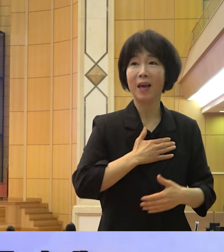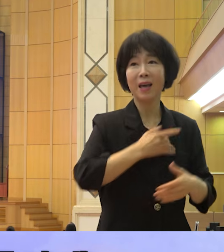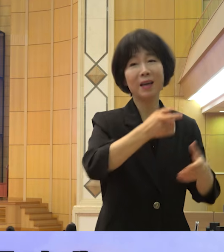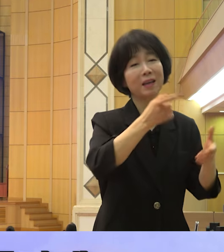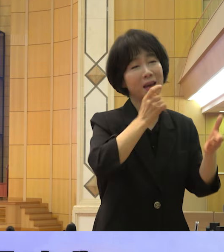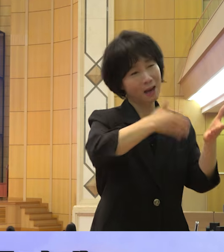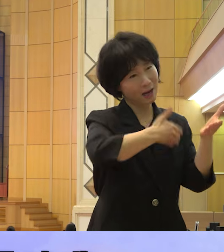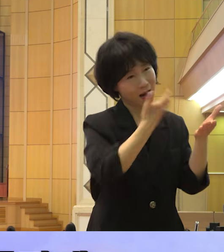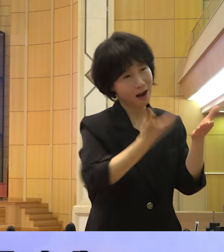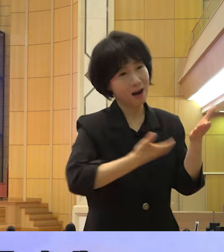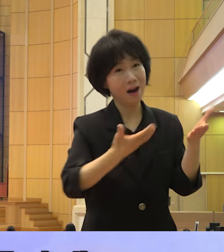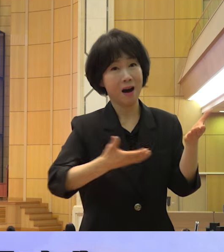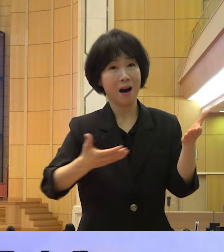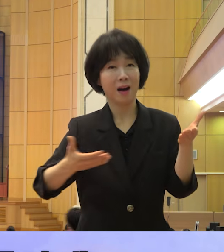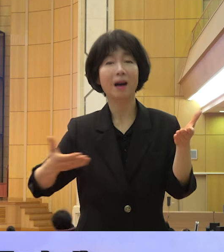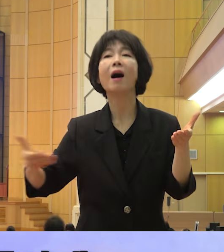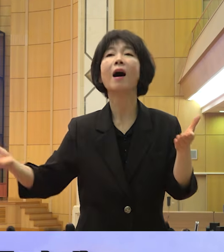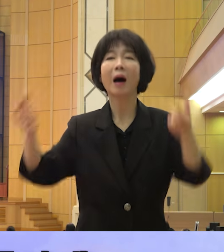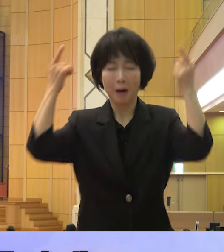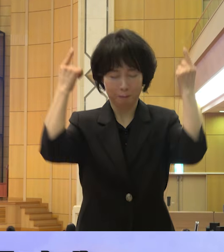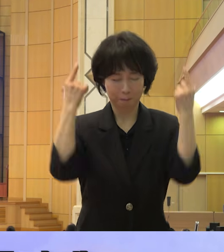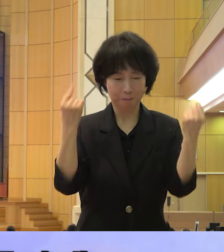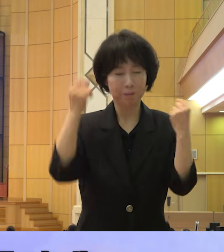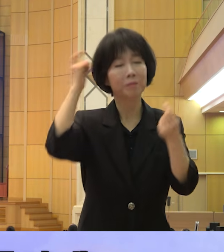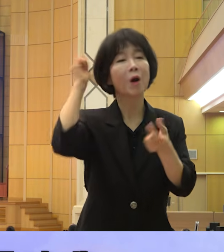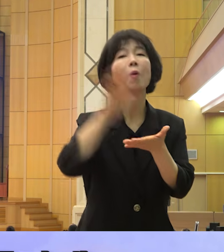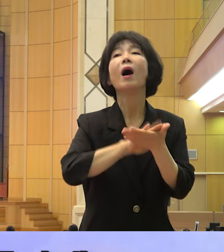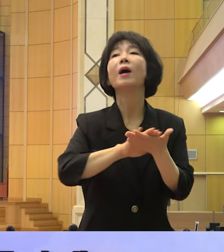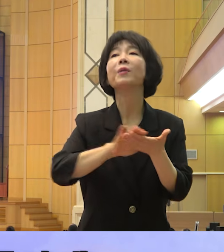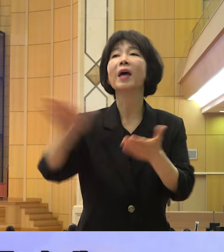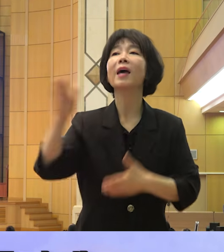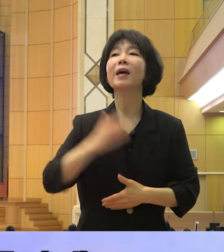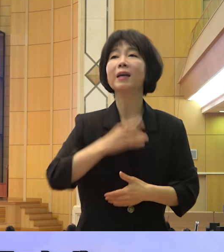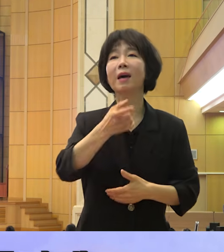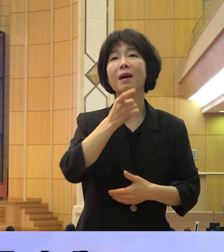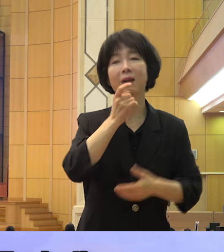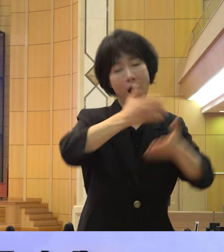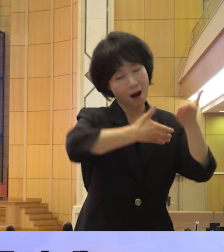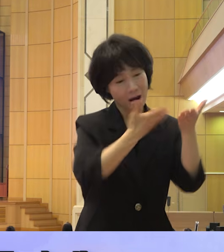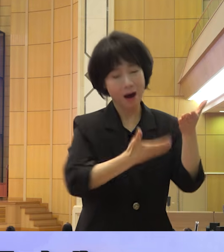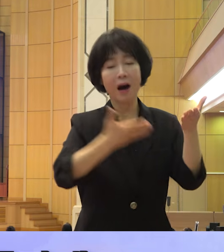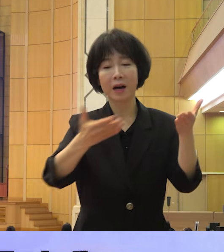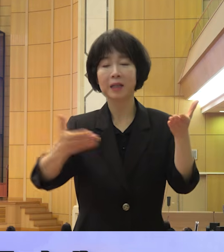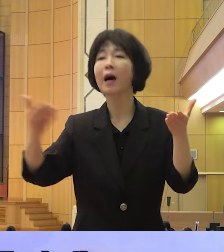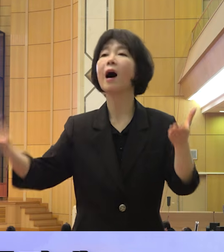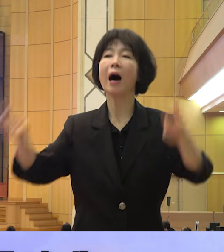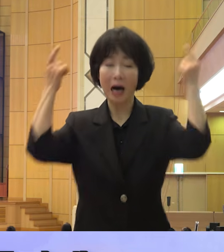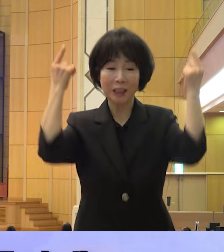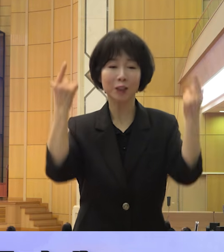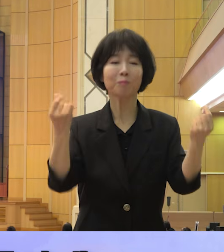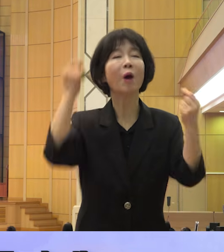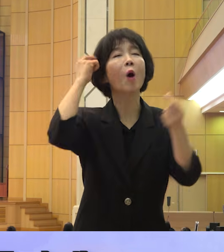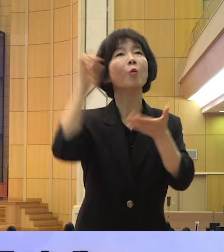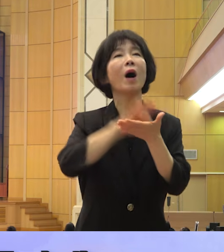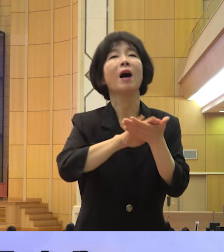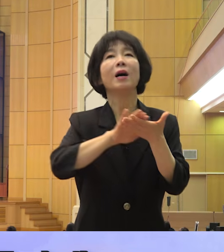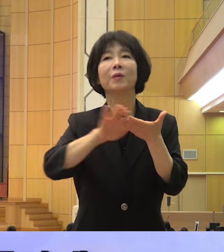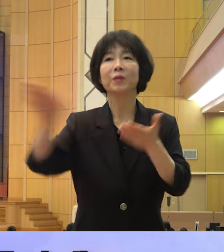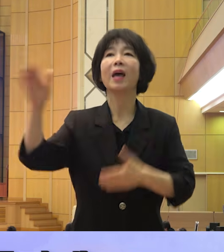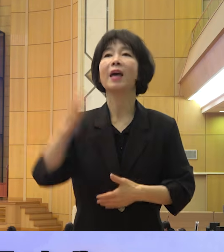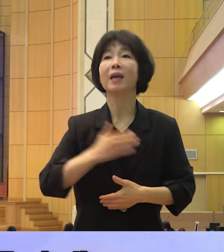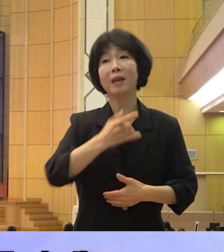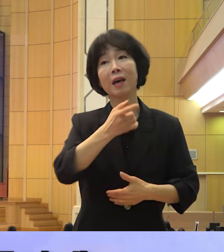할렐루야. 내게 강 같은 평화, 내게 강 같은